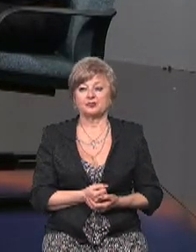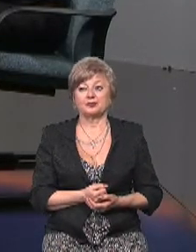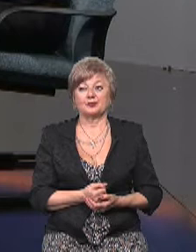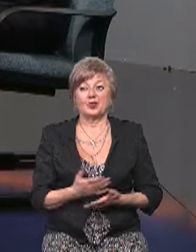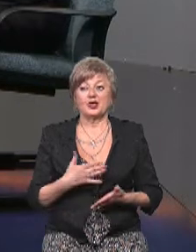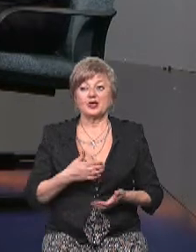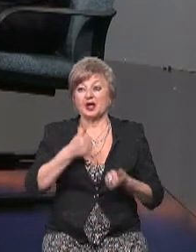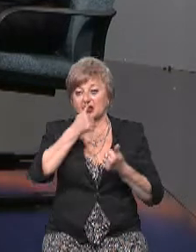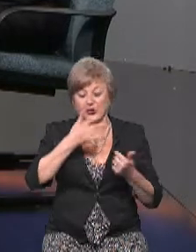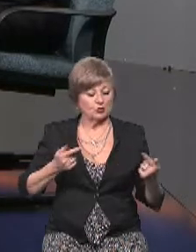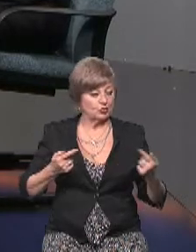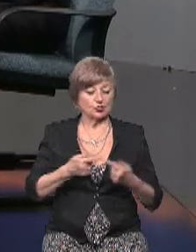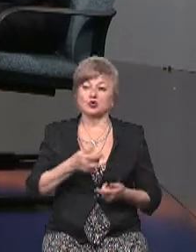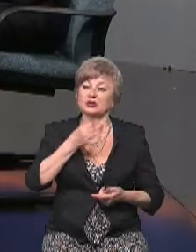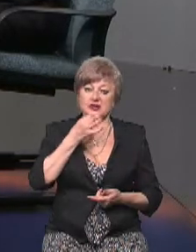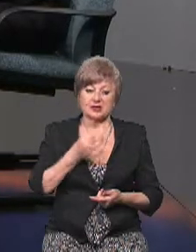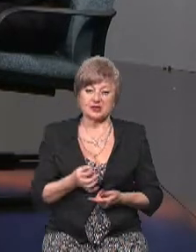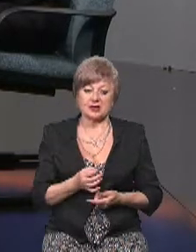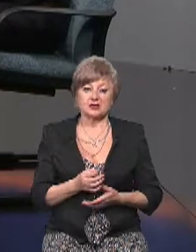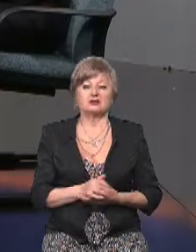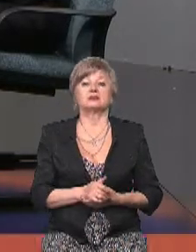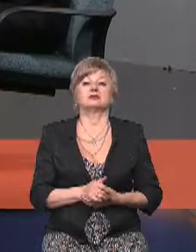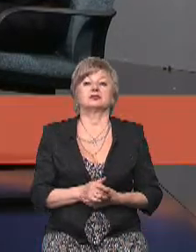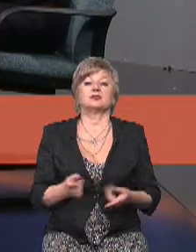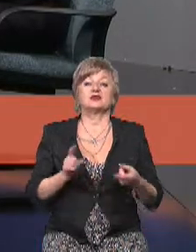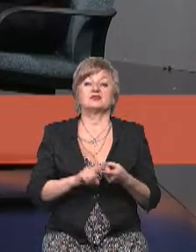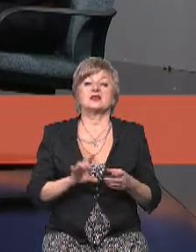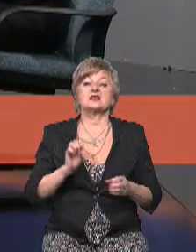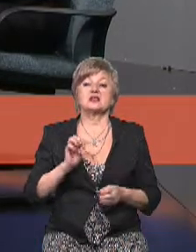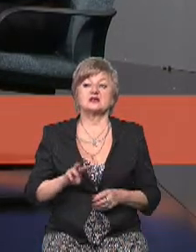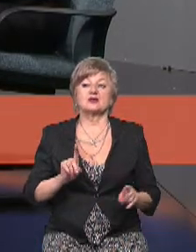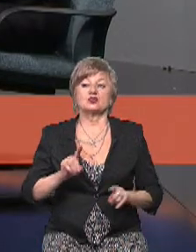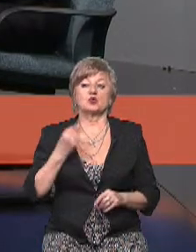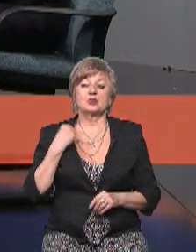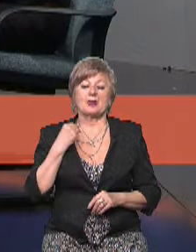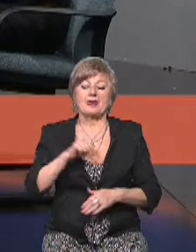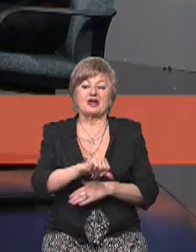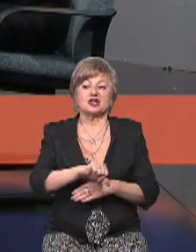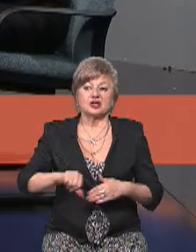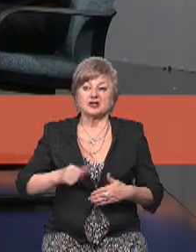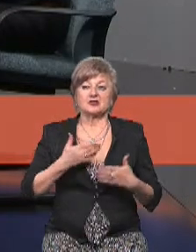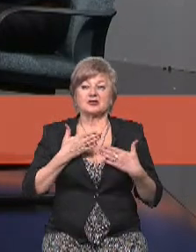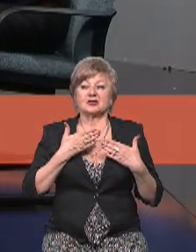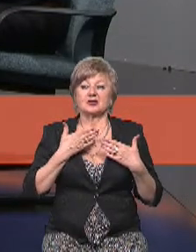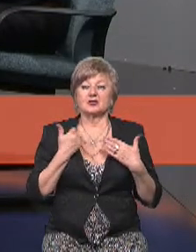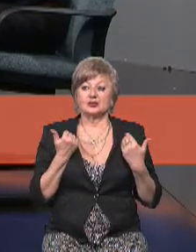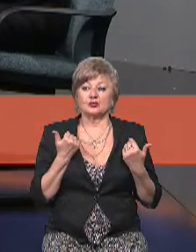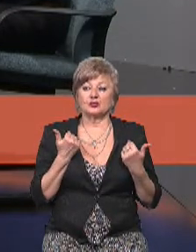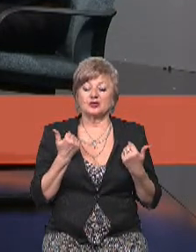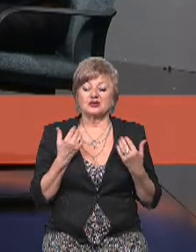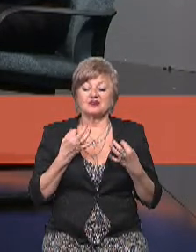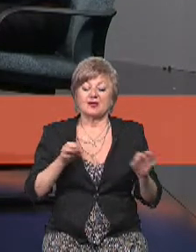Я не можу сказати за цю цифру, в зв'язку з тим, що в Запорізькій митниці немає автомобільних пунктів